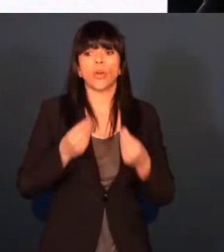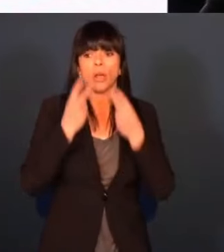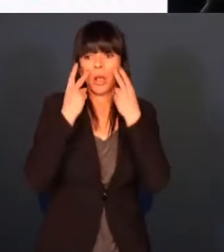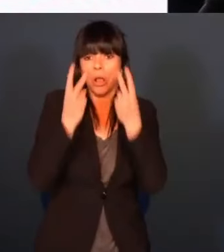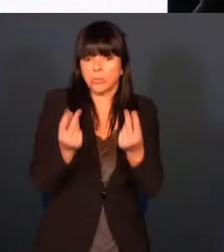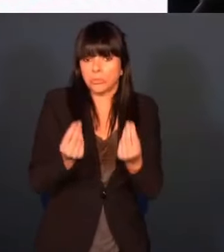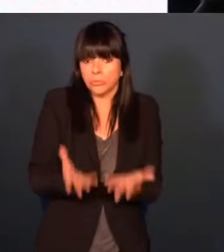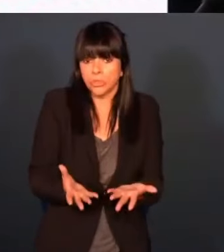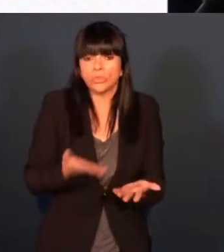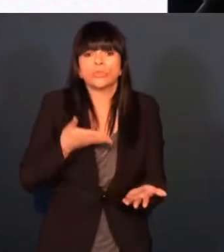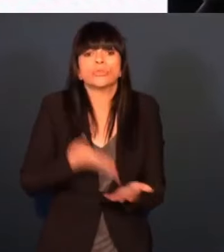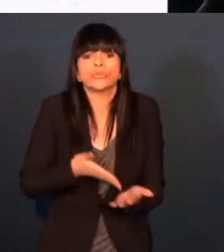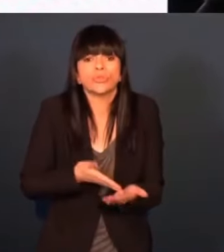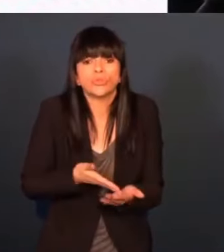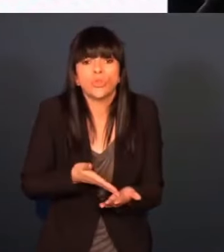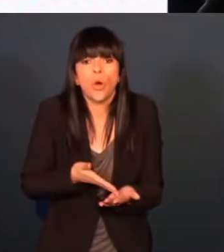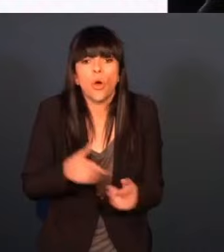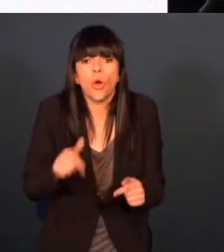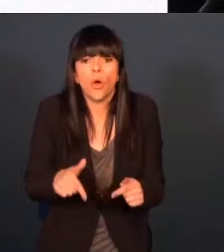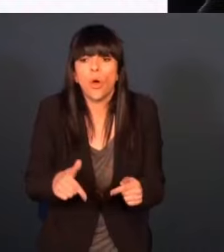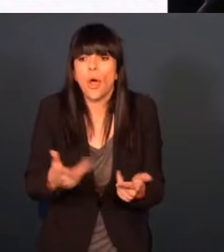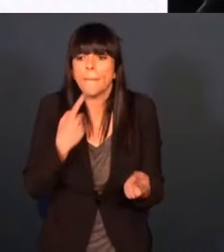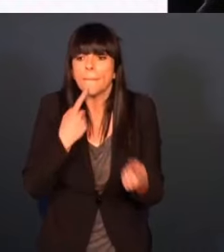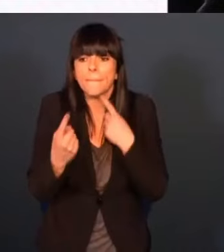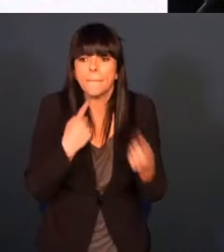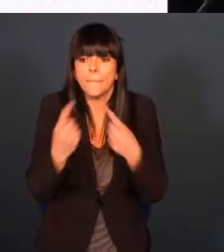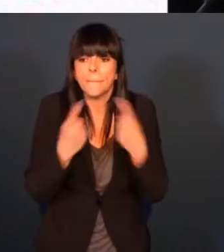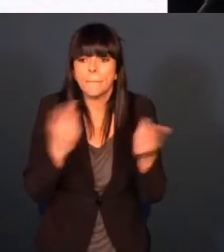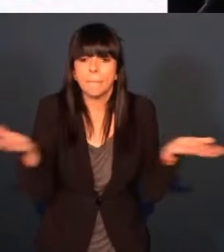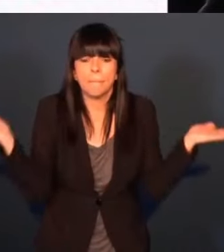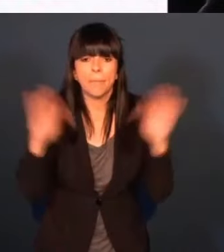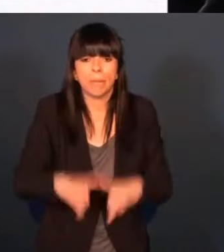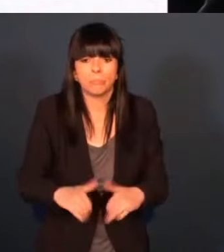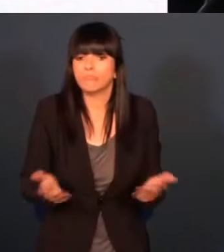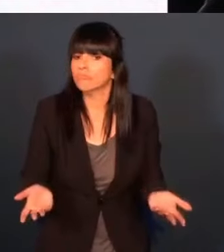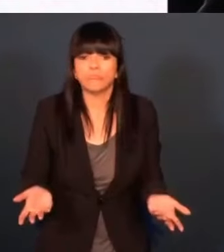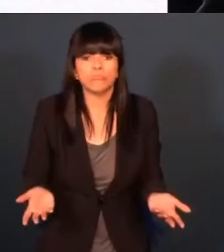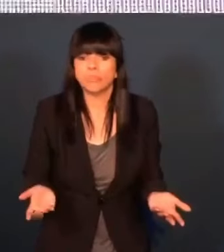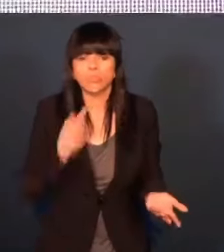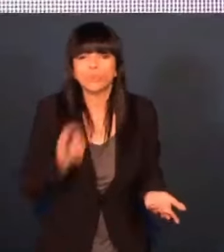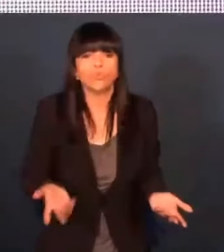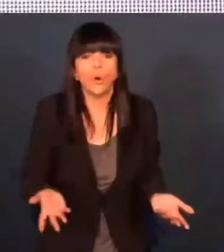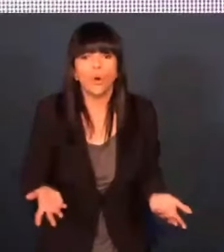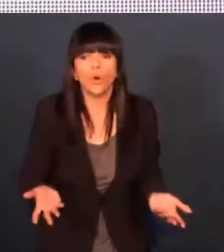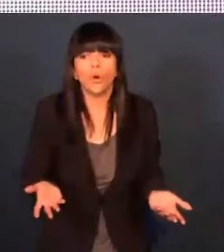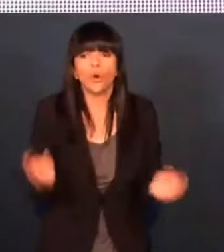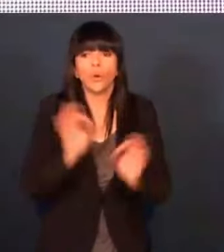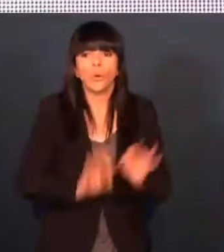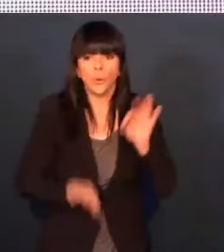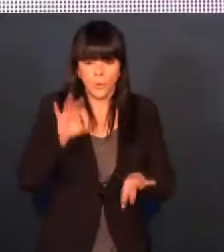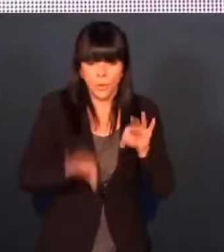Защо тогава преговорите се провалиха? Защо отиваме на избори? В